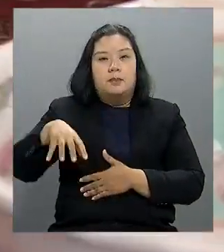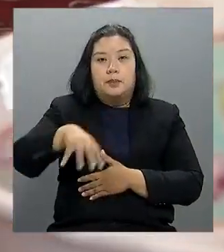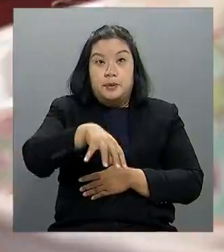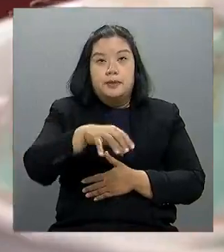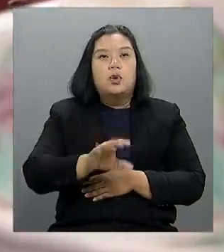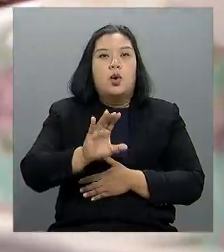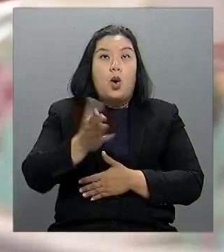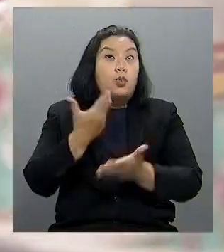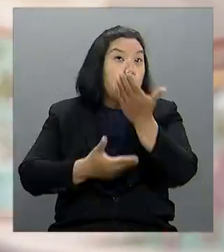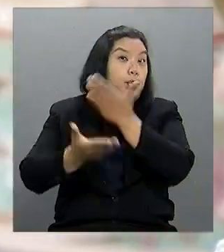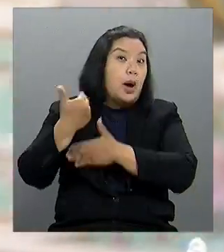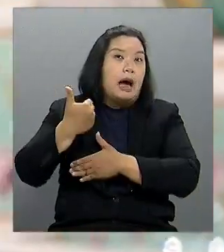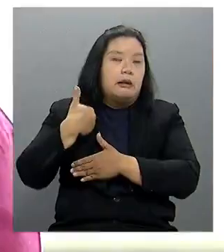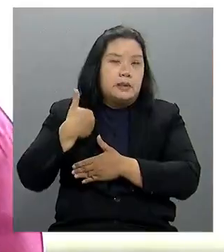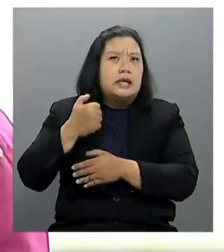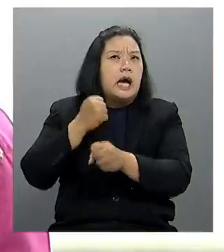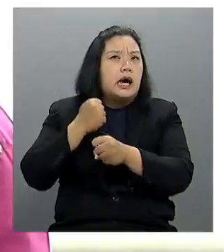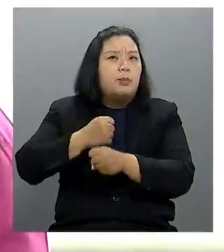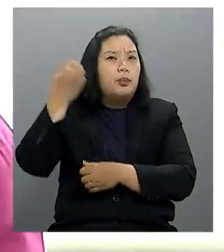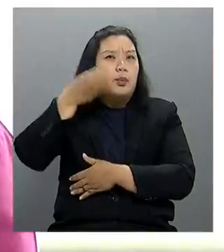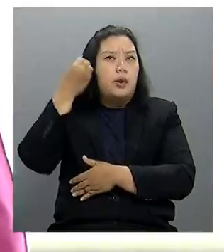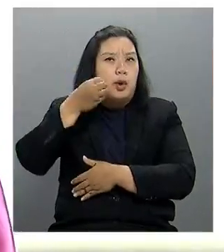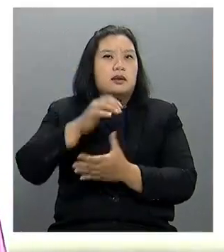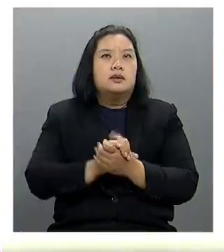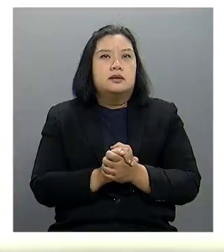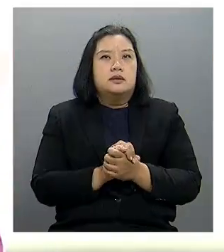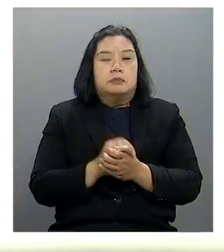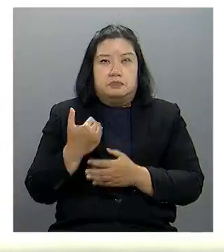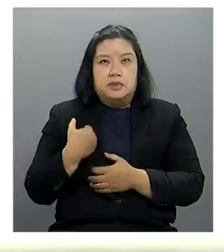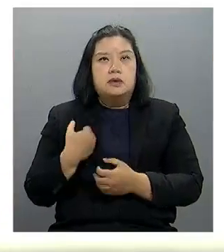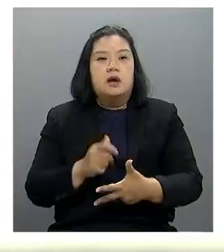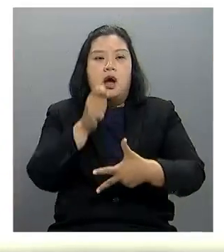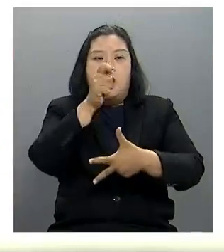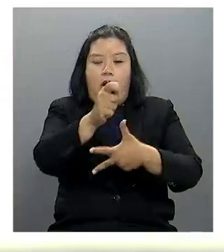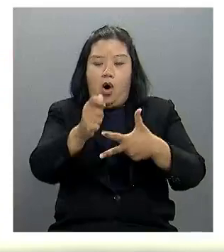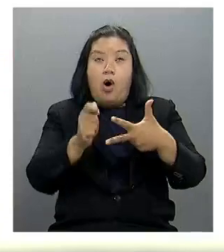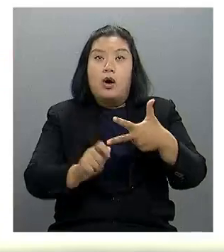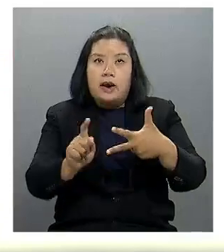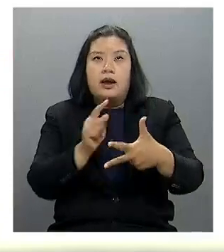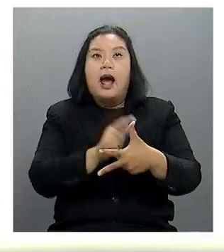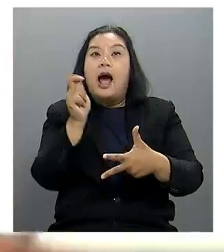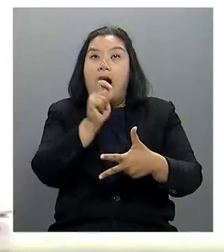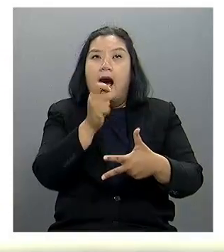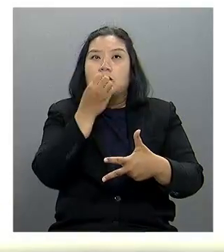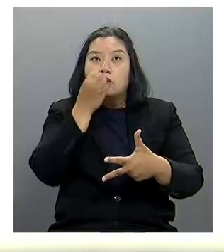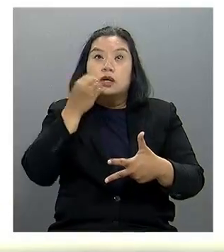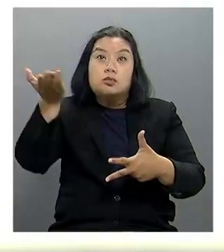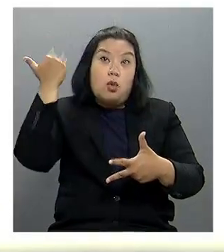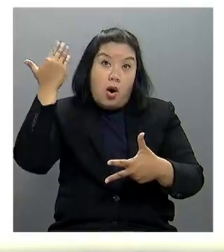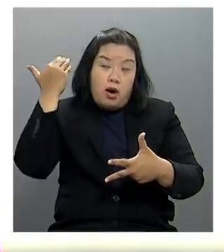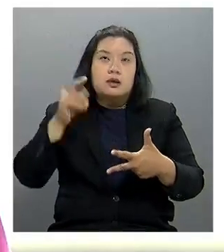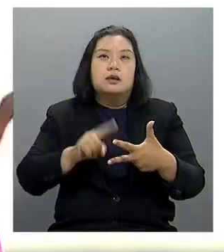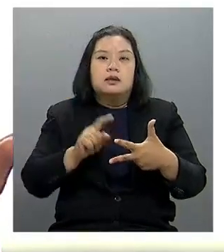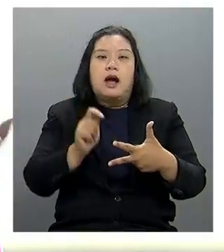ก็คือเริ่มต้นด้วย3อนะครับก็คืออาคารเก่านะครับก็คืออาคารนะ